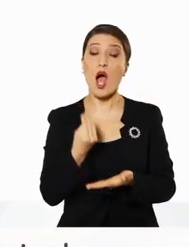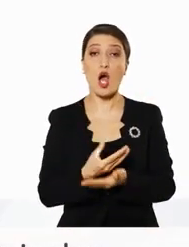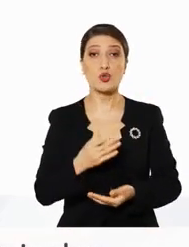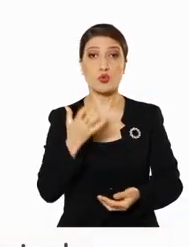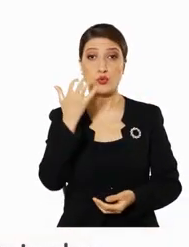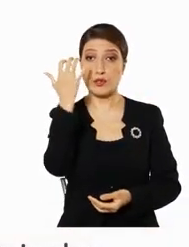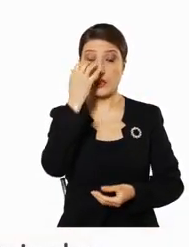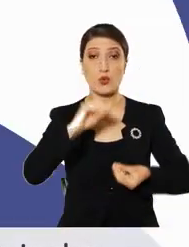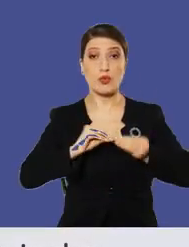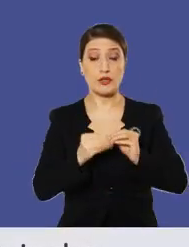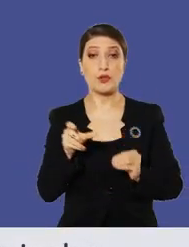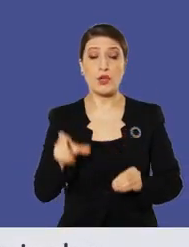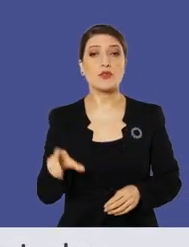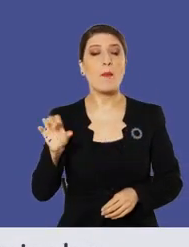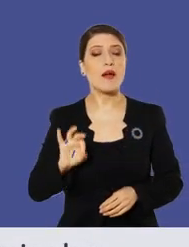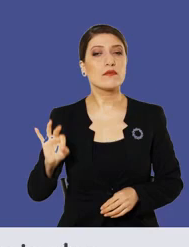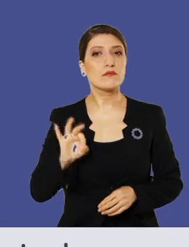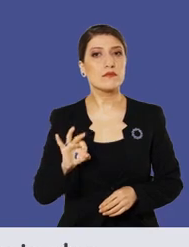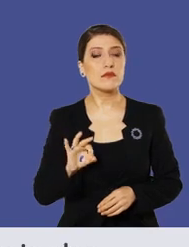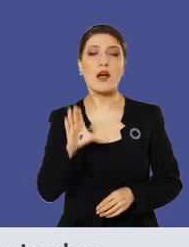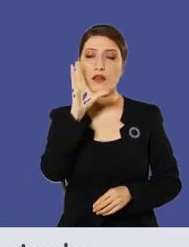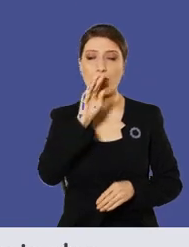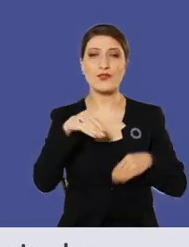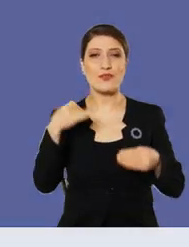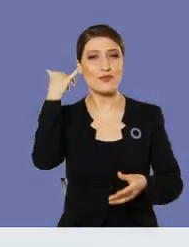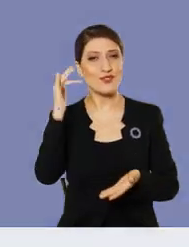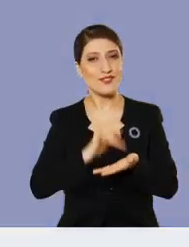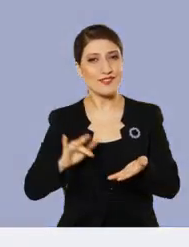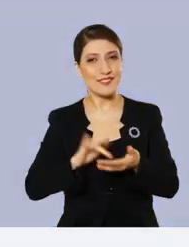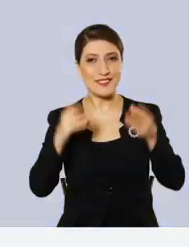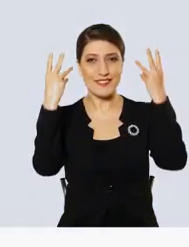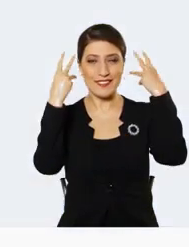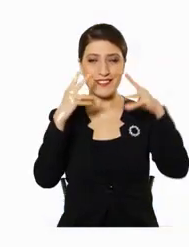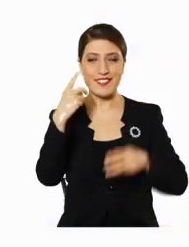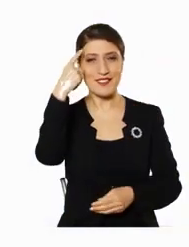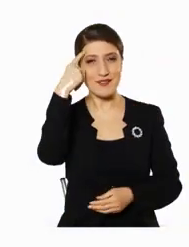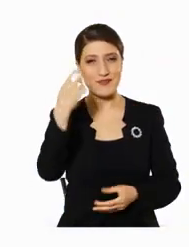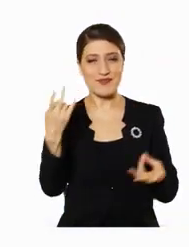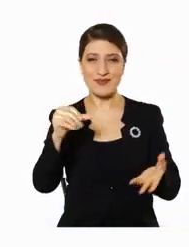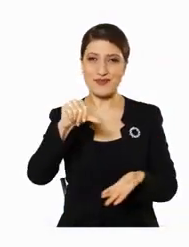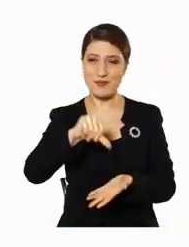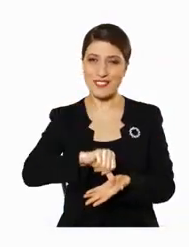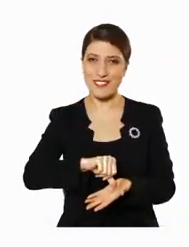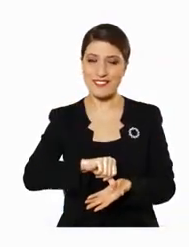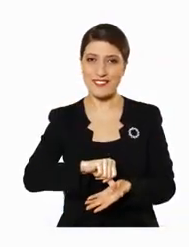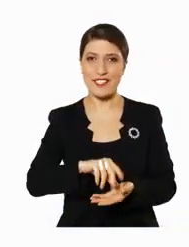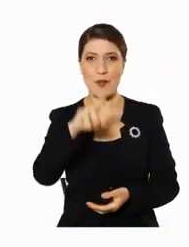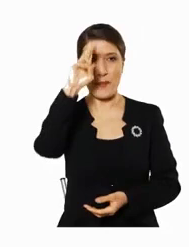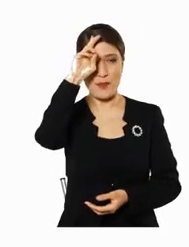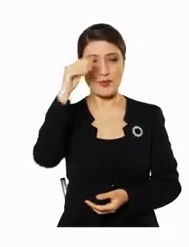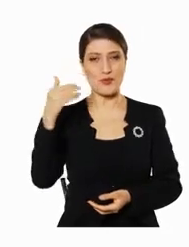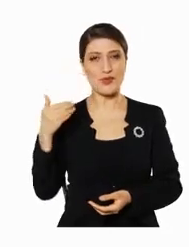վ երի դիրազեք և մասնակցիր պետության գողմից իրականասվող